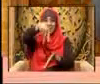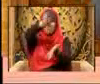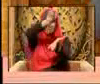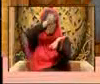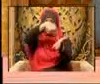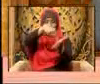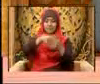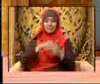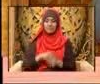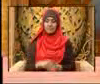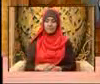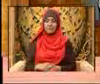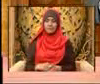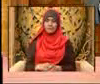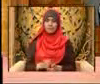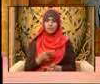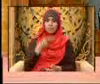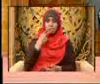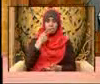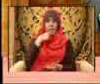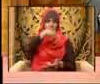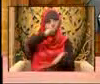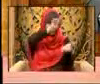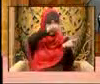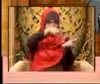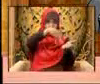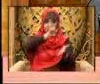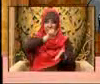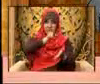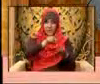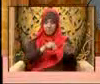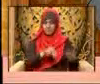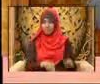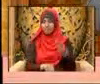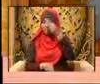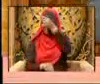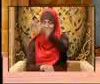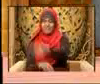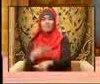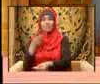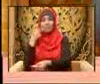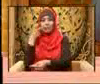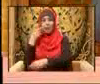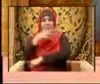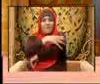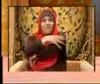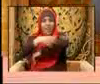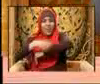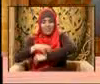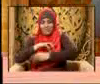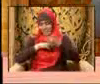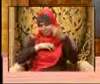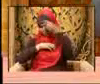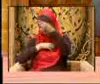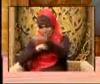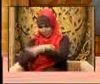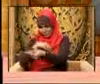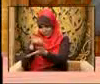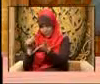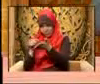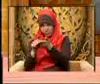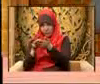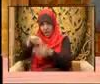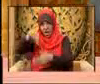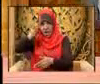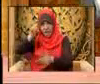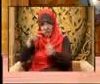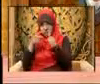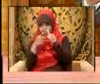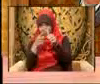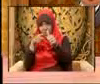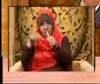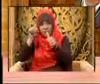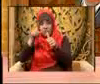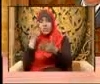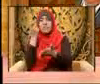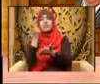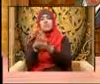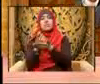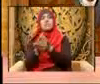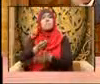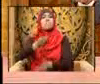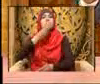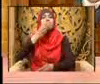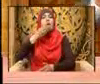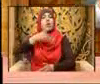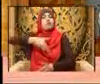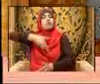نظر إلى الصحابي أعطاه الدرهمين في يده، قال له: خذ بدرهم خذ طعاما